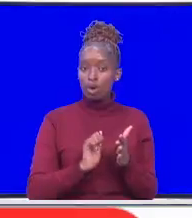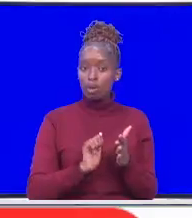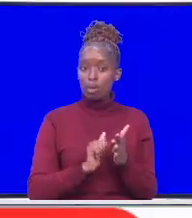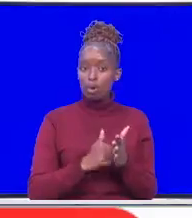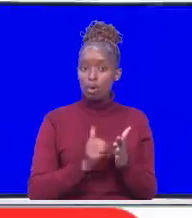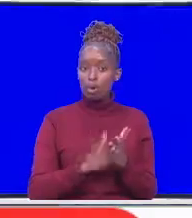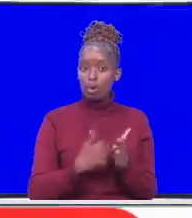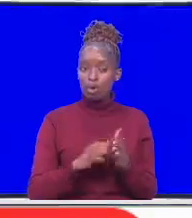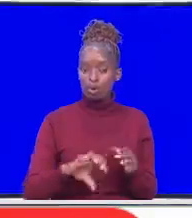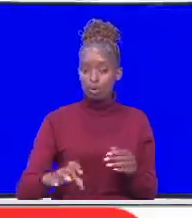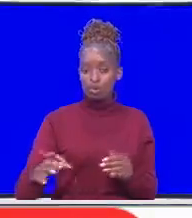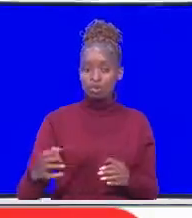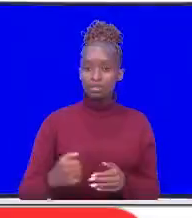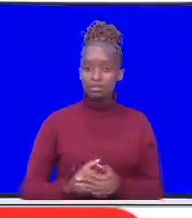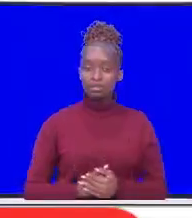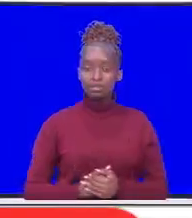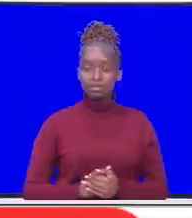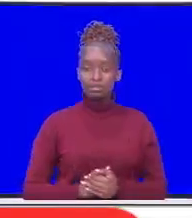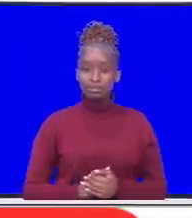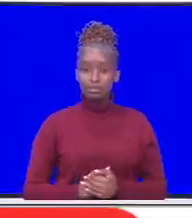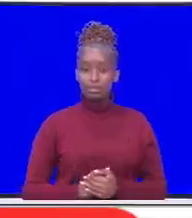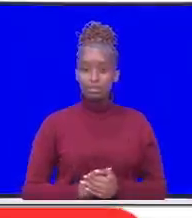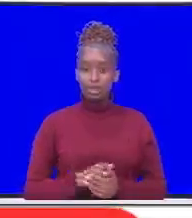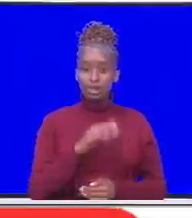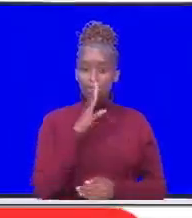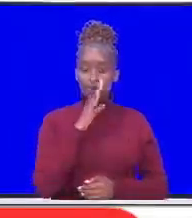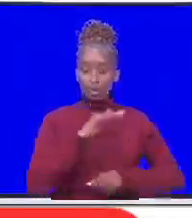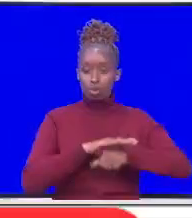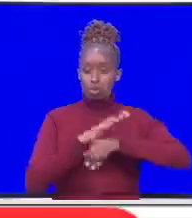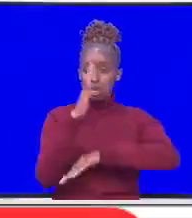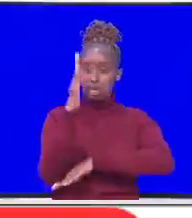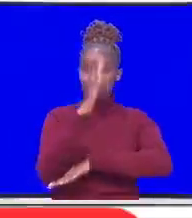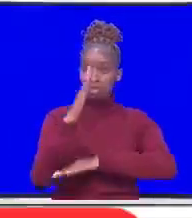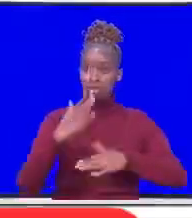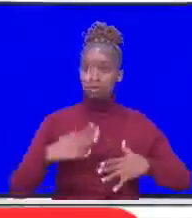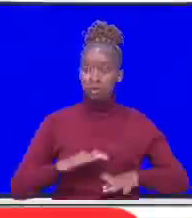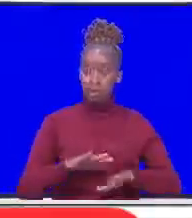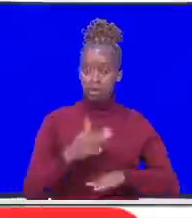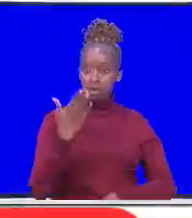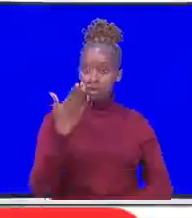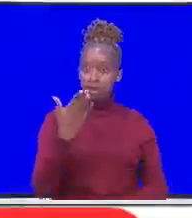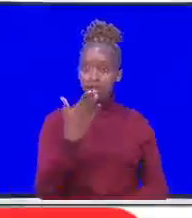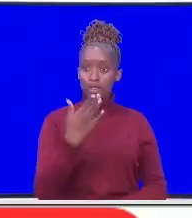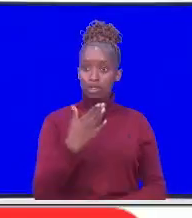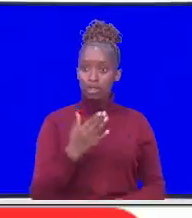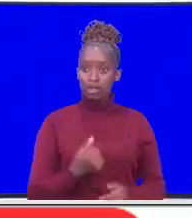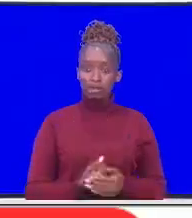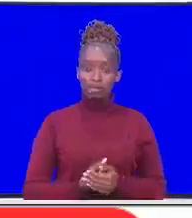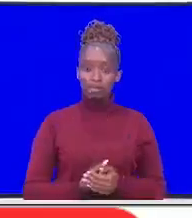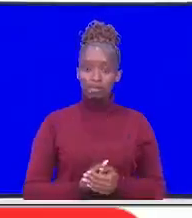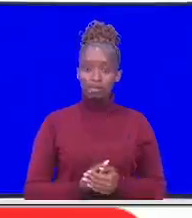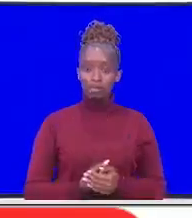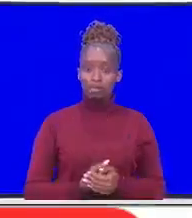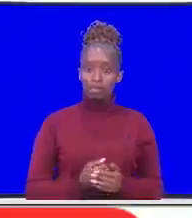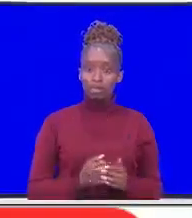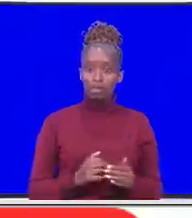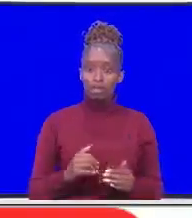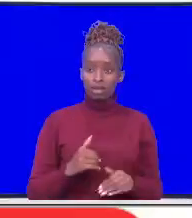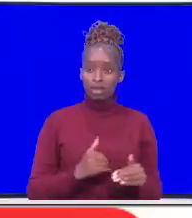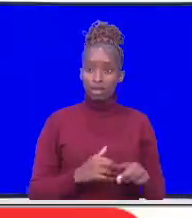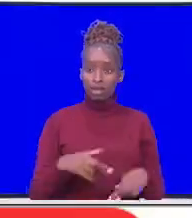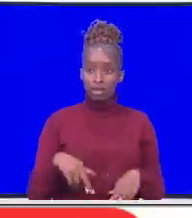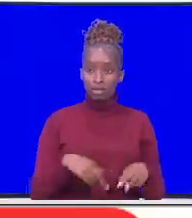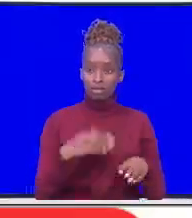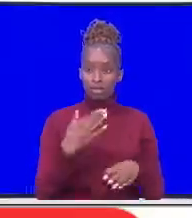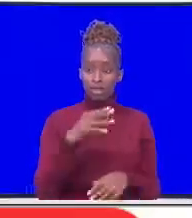zaidi. Haikuwa adhuhuri nzuri kwa wakazi wa eneo la Ngoto, Sultan Hamud, karibu na mto Mwatine,